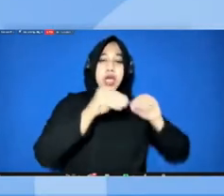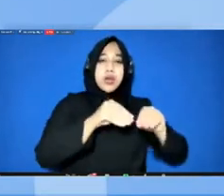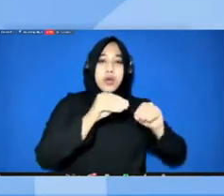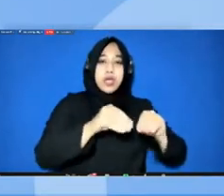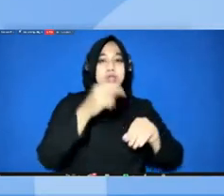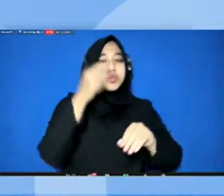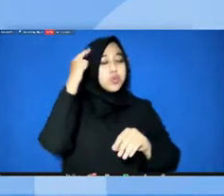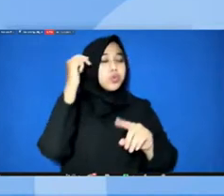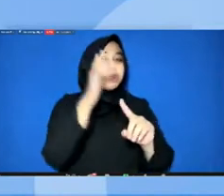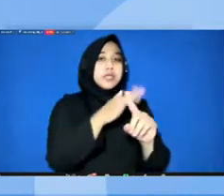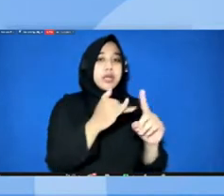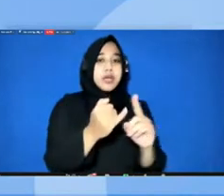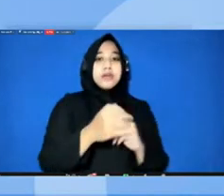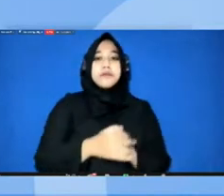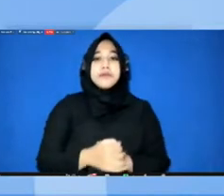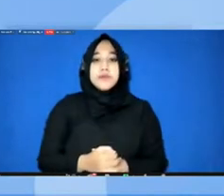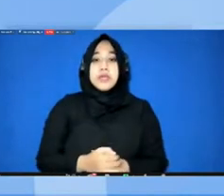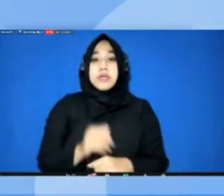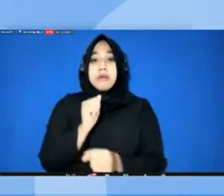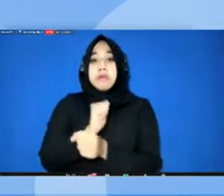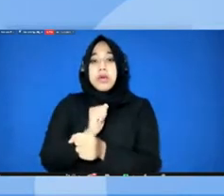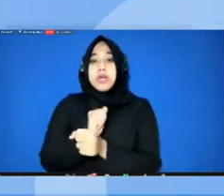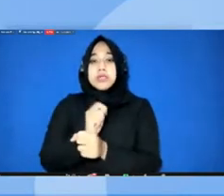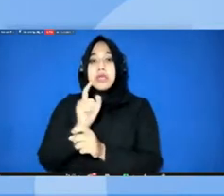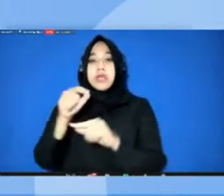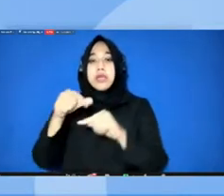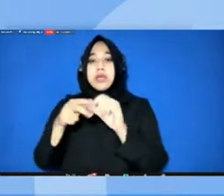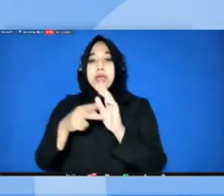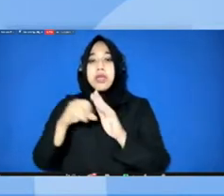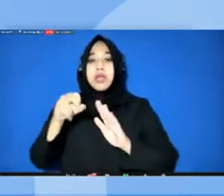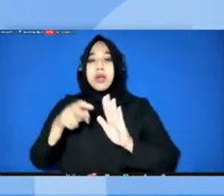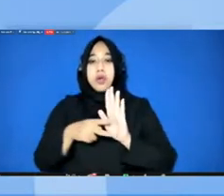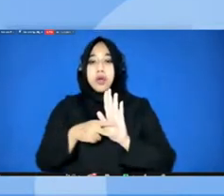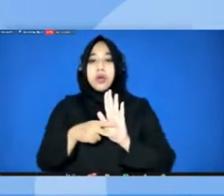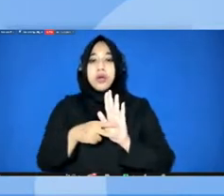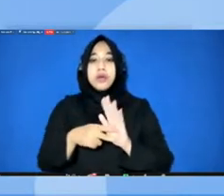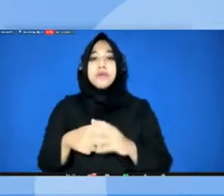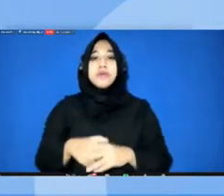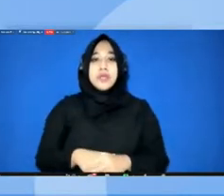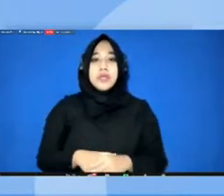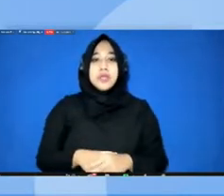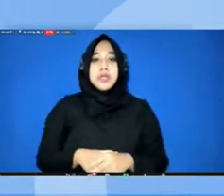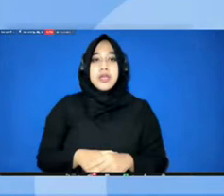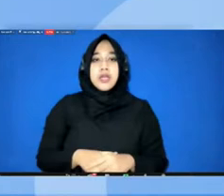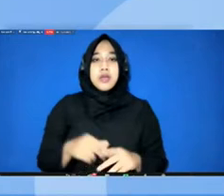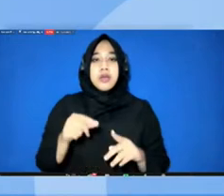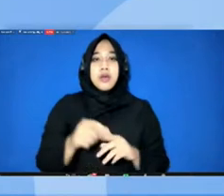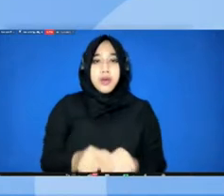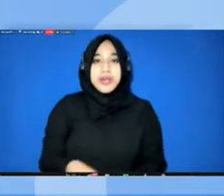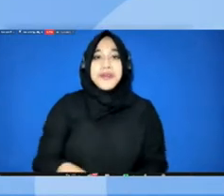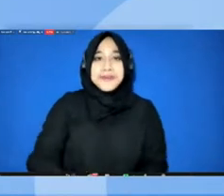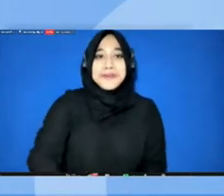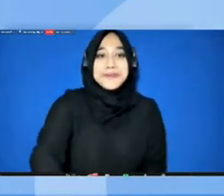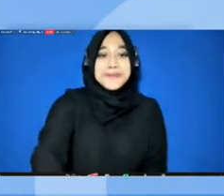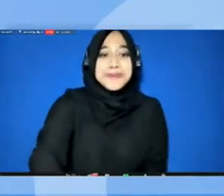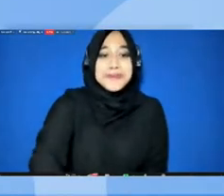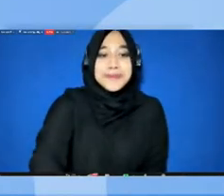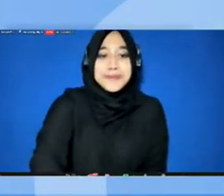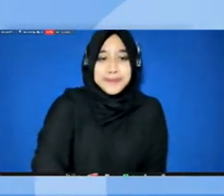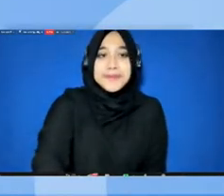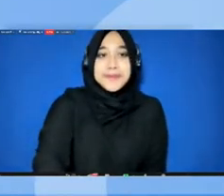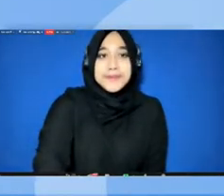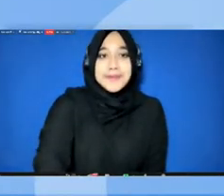warga. Pekerjaan Lin-On untuk membantu kader-kader dari puskesmas, terutama puskesmas yang di